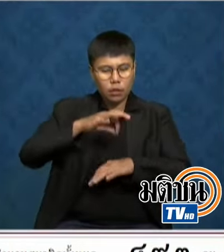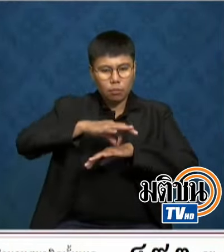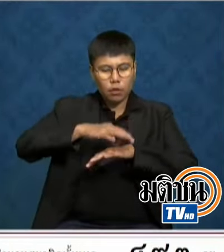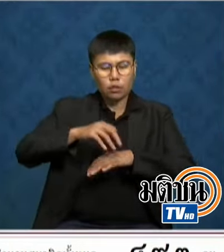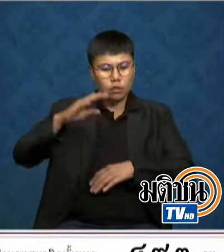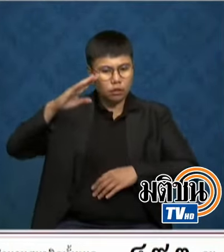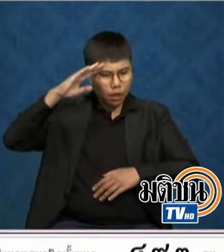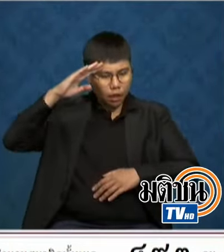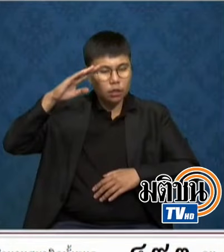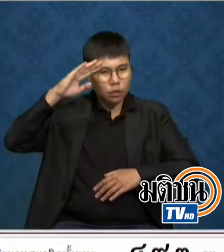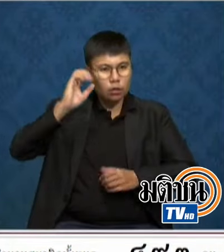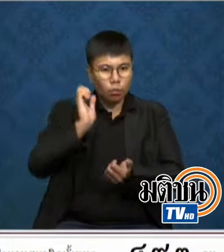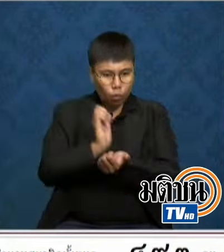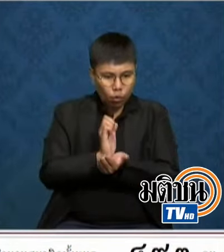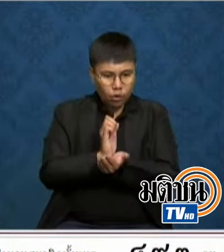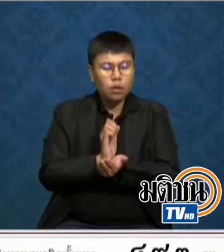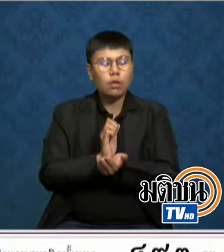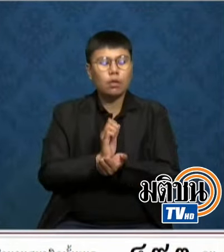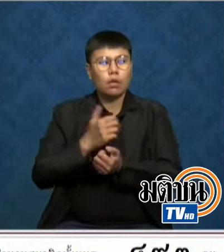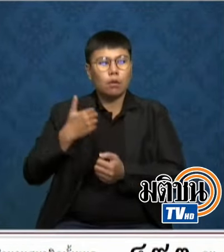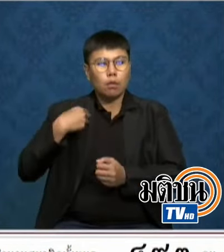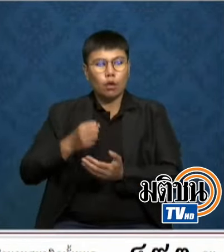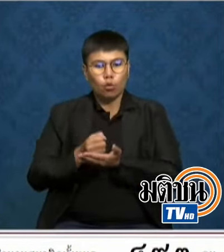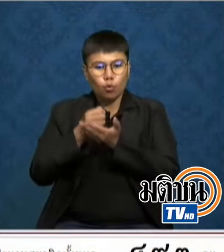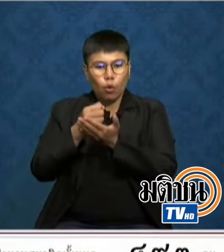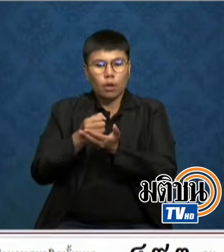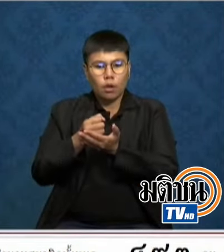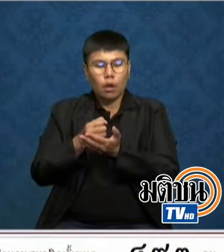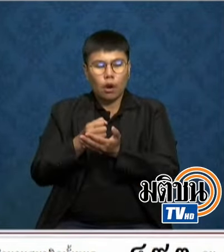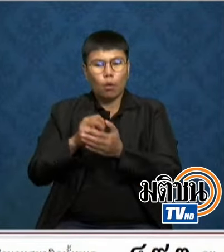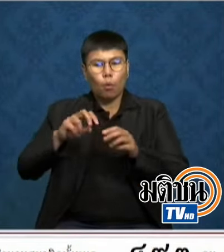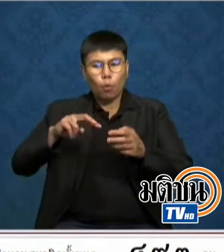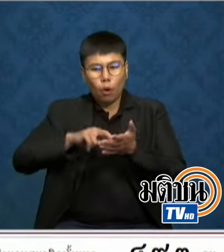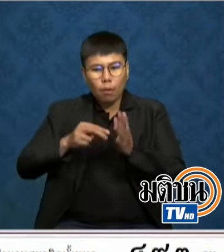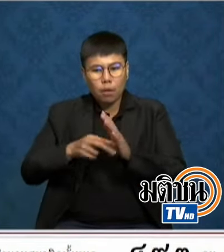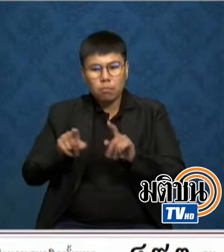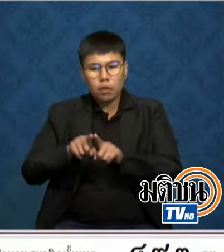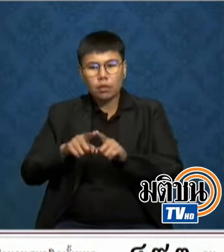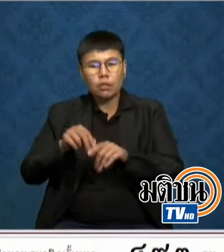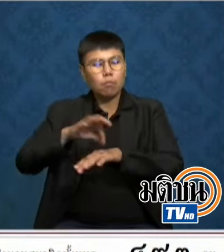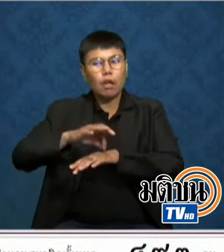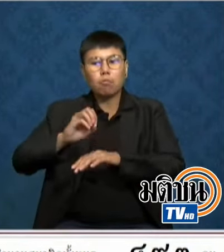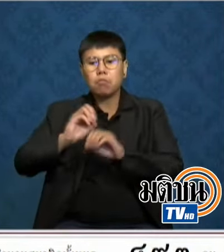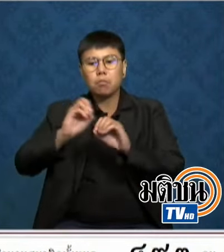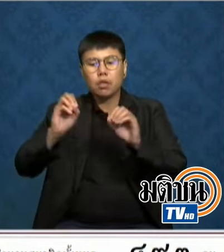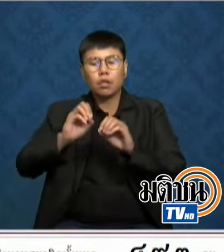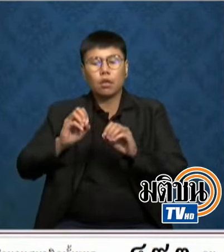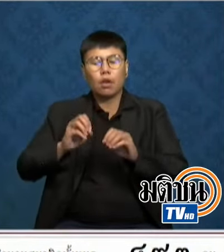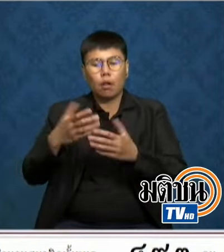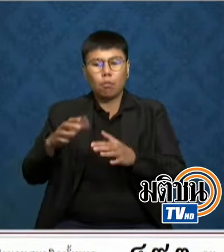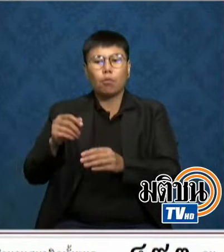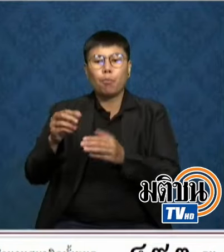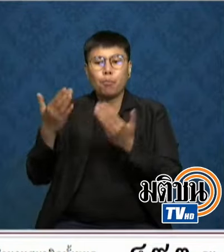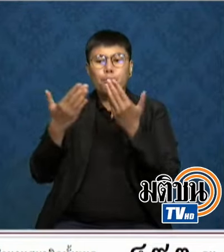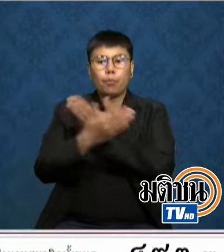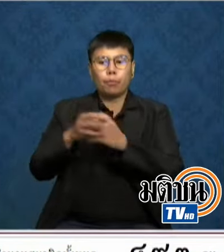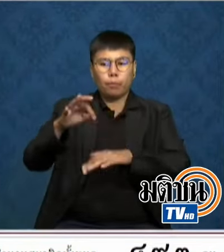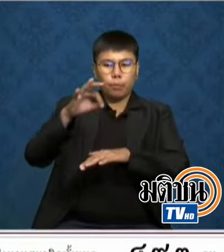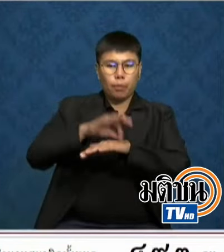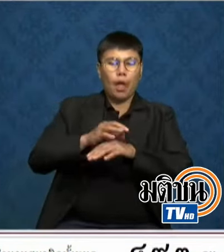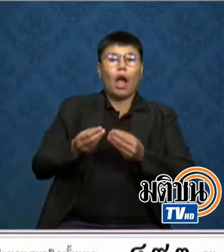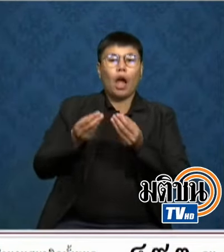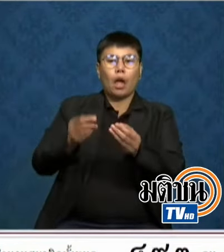น่วยงานที่ซัพพอร์ตกับคนที่อกหักจากกระทรวงกลาโหมจากสำนักงานตำรวจชาติอย่าทำครับคนที่จะทำงานด้านความมั่นคงจำเป็น